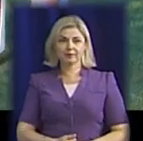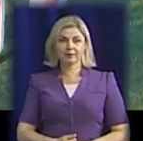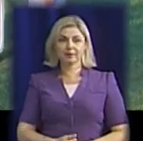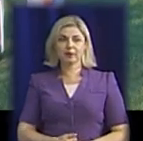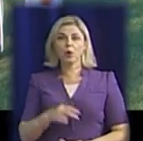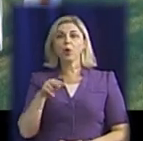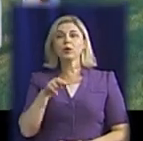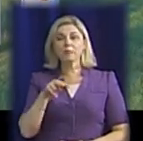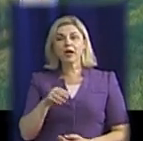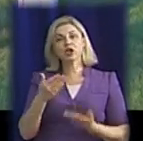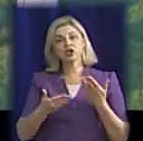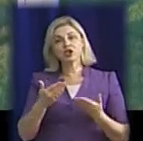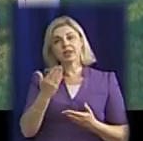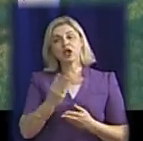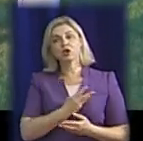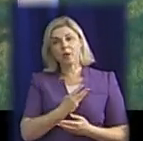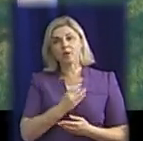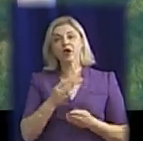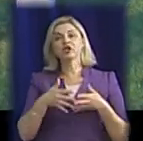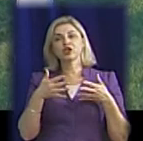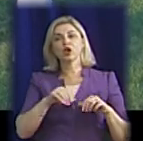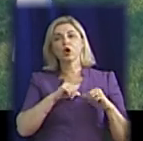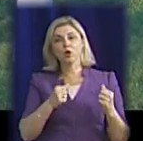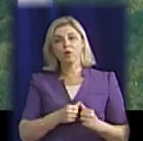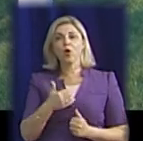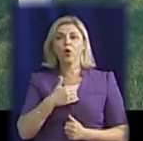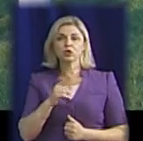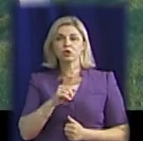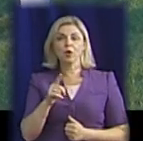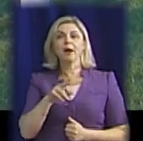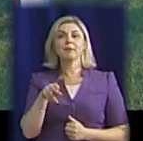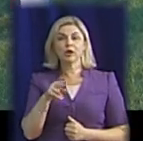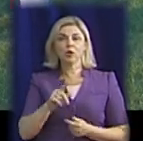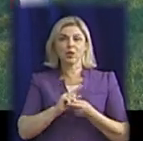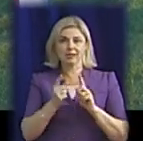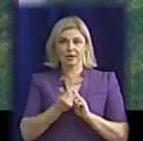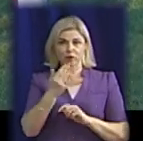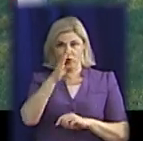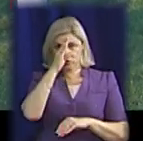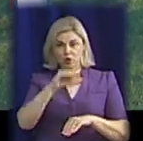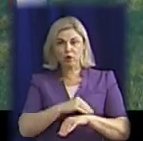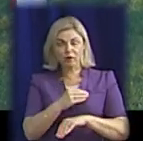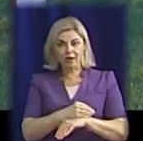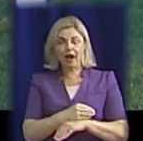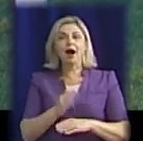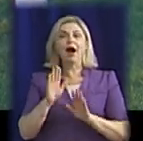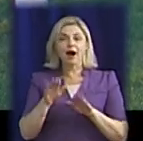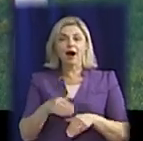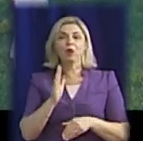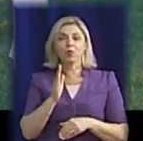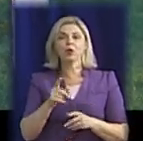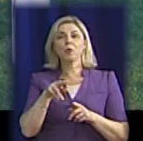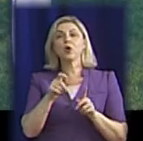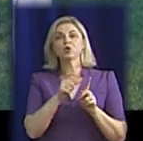Людмила, чи ти добровільно і щирою любов'ю хочеш, щоб Дмитро став твоїм чоловіком? Хай буде по слову